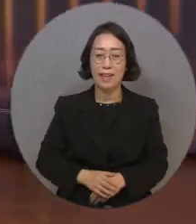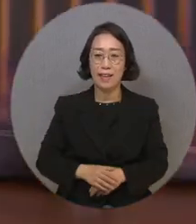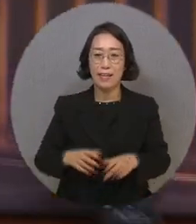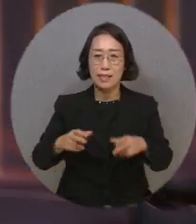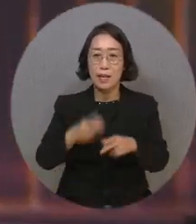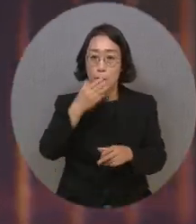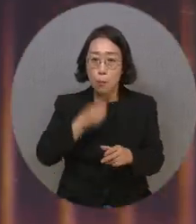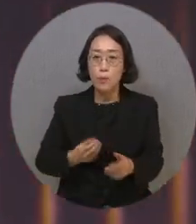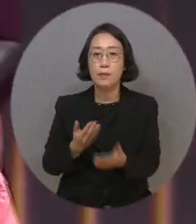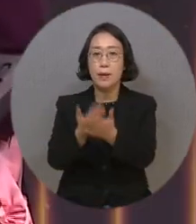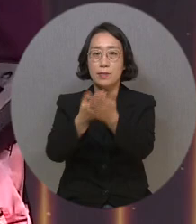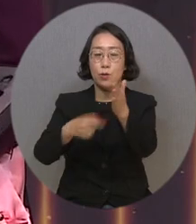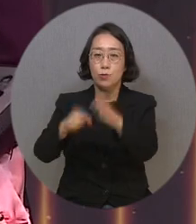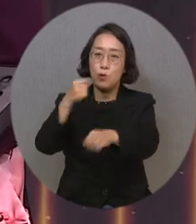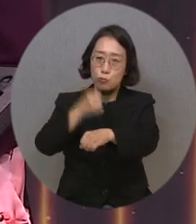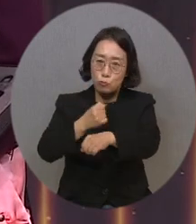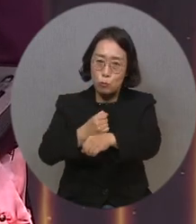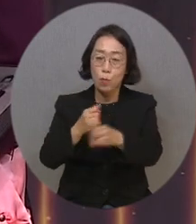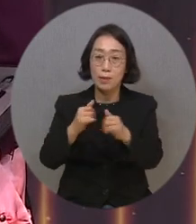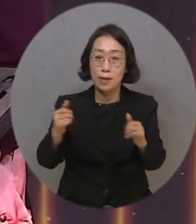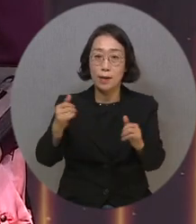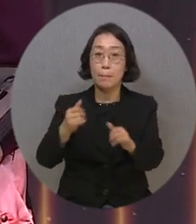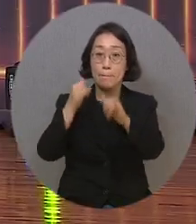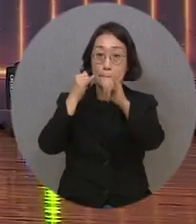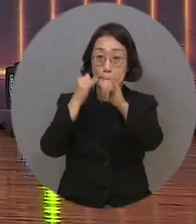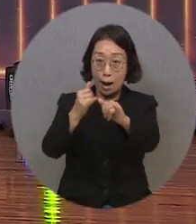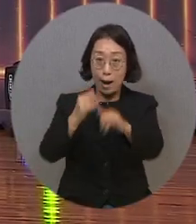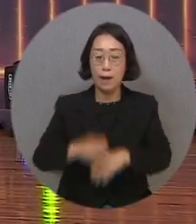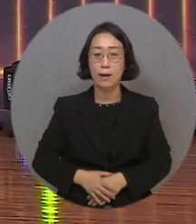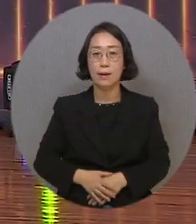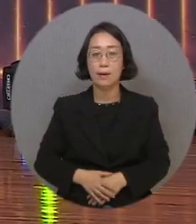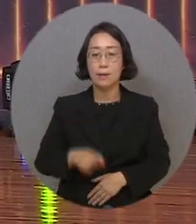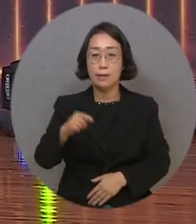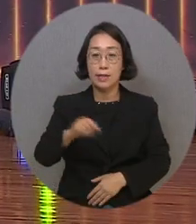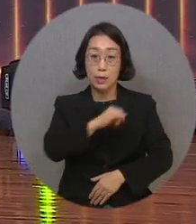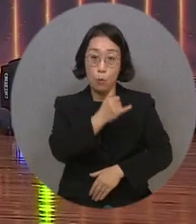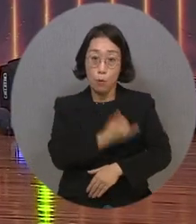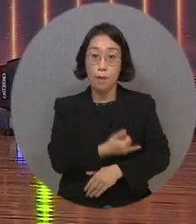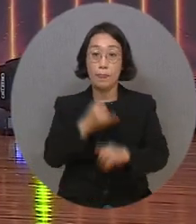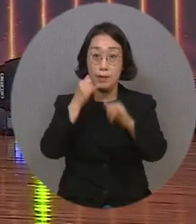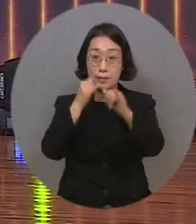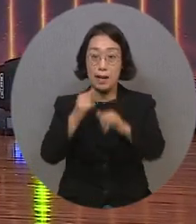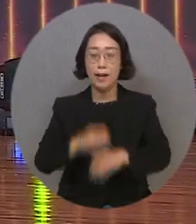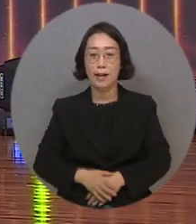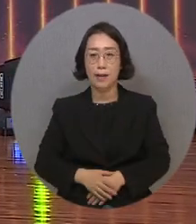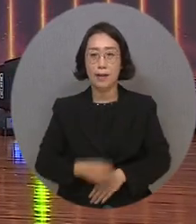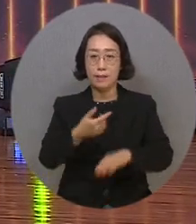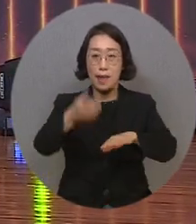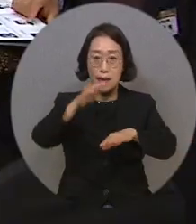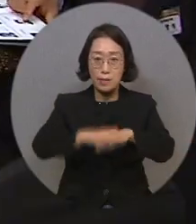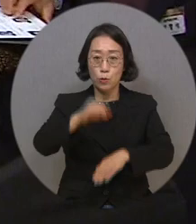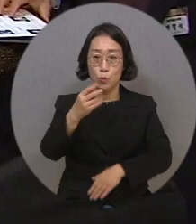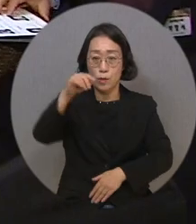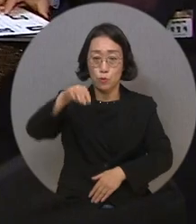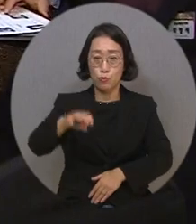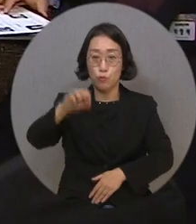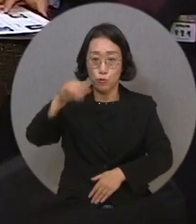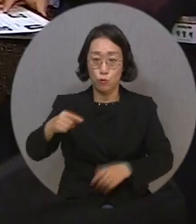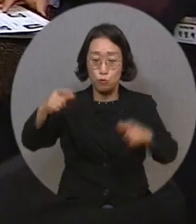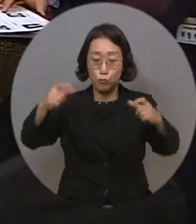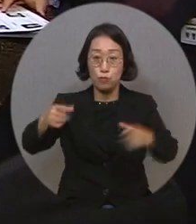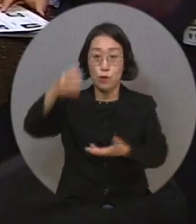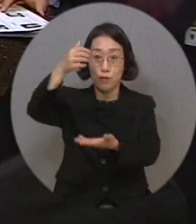발전에 실질적인 공헌이 지대한 자에게 수상하는 상국인권상의 대상은 대전 최충규